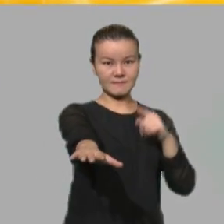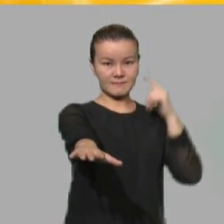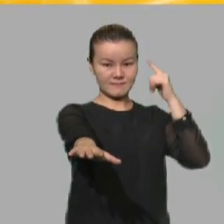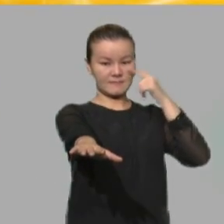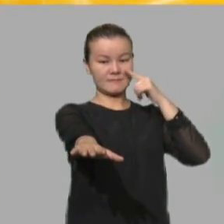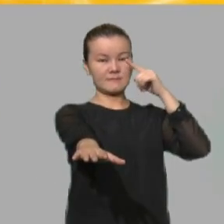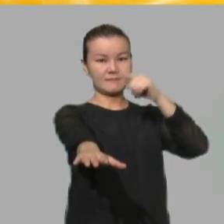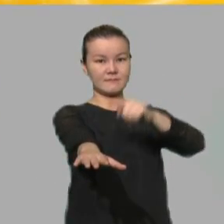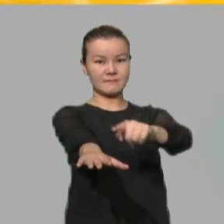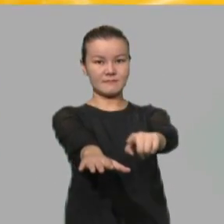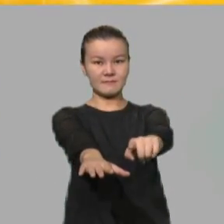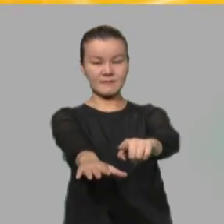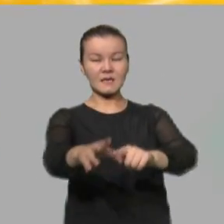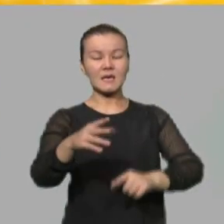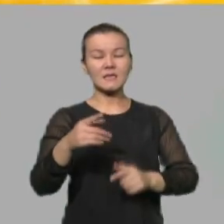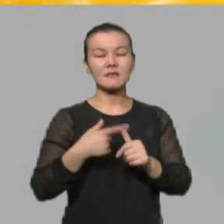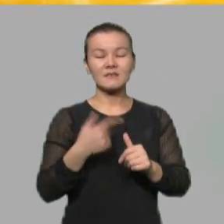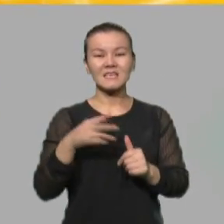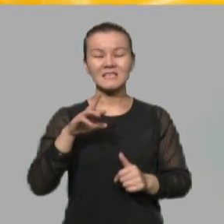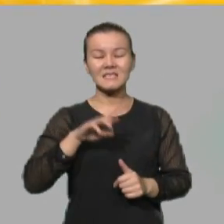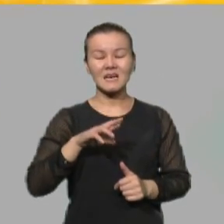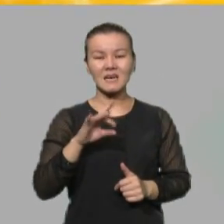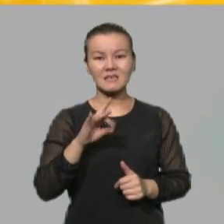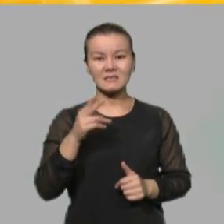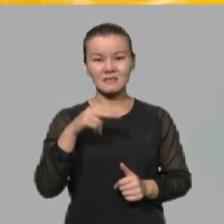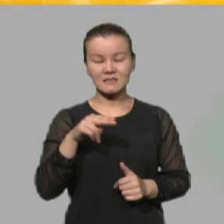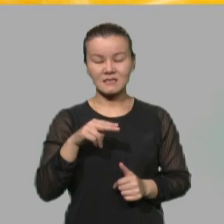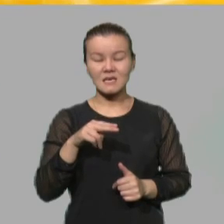называли ярд.